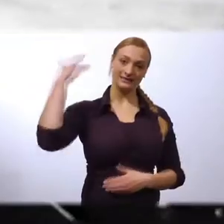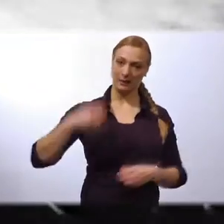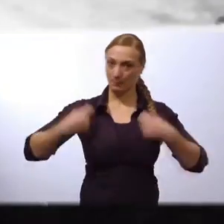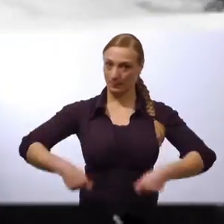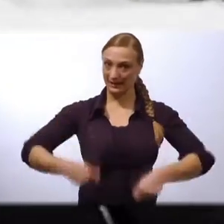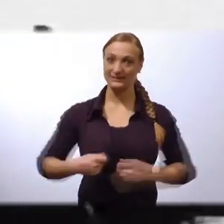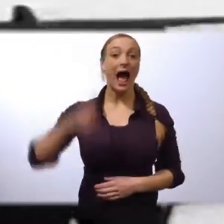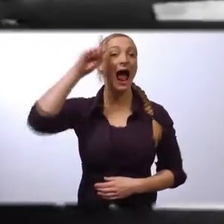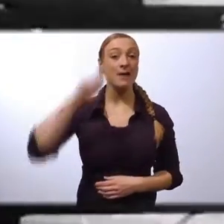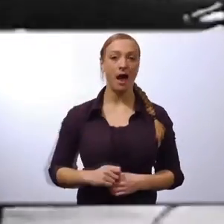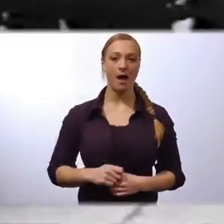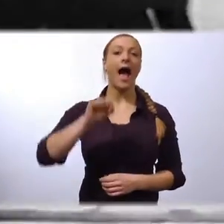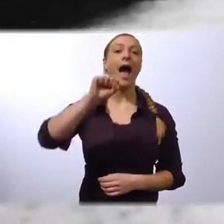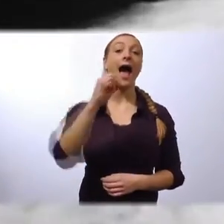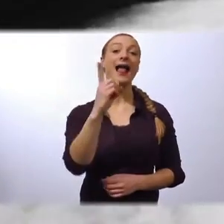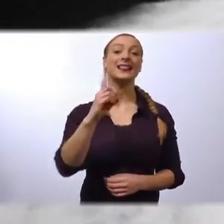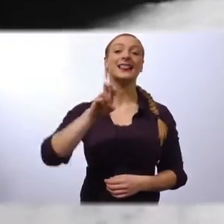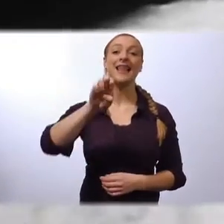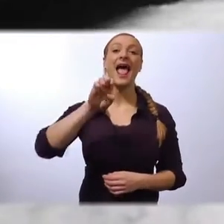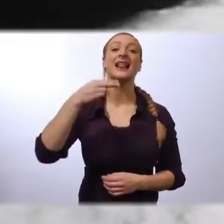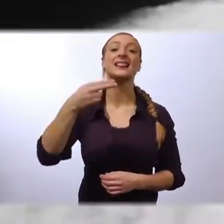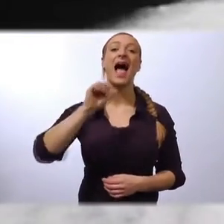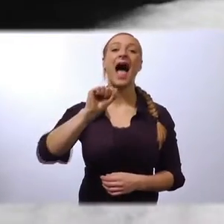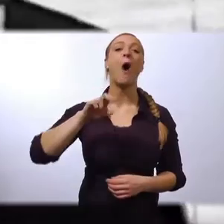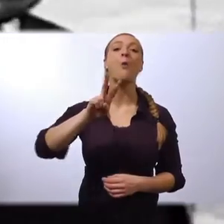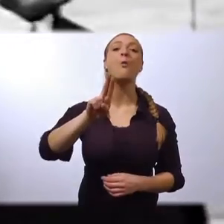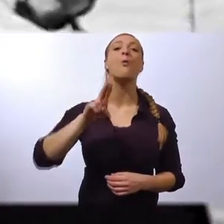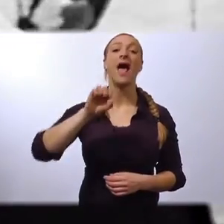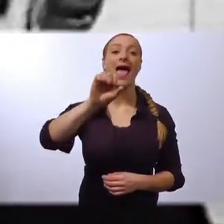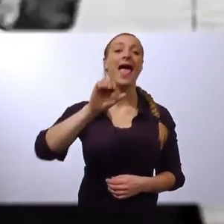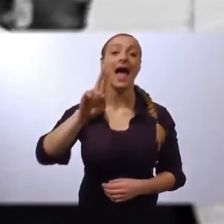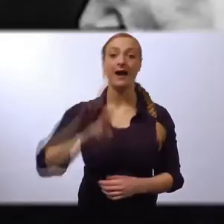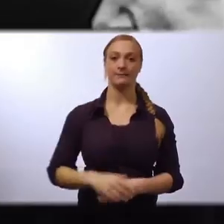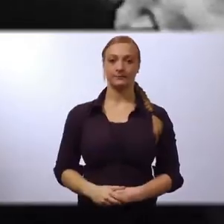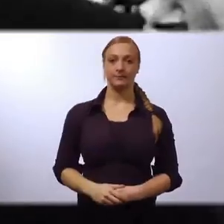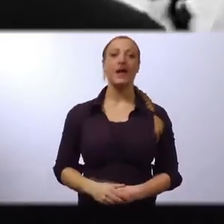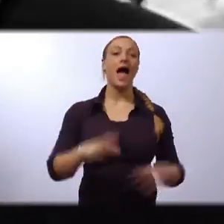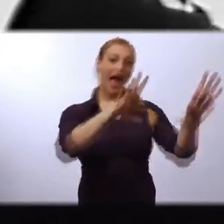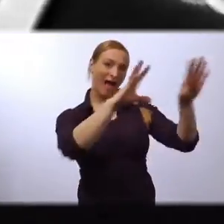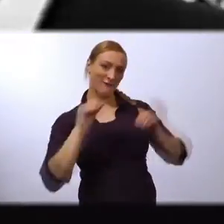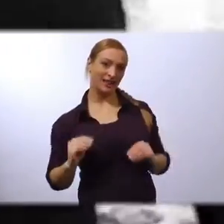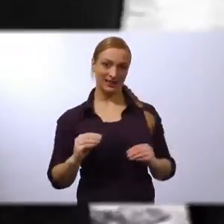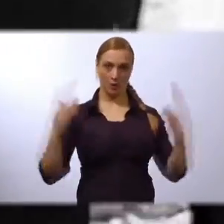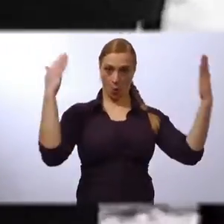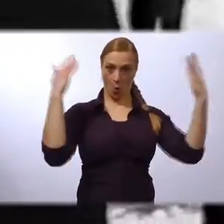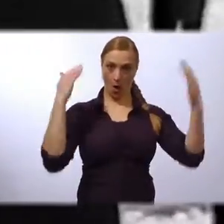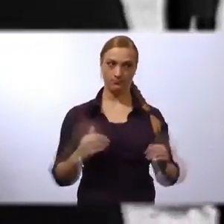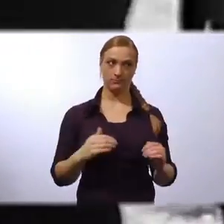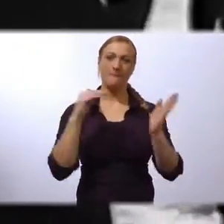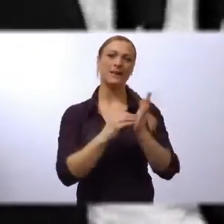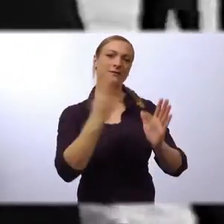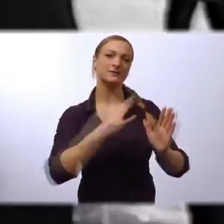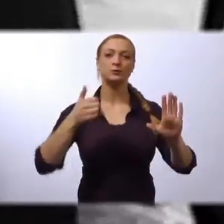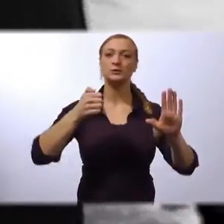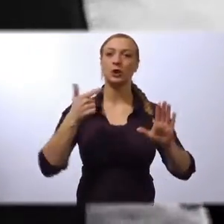Le chancelier Adenauer invite le général de Gaulle en République fédérale en septembre 1962. Et de Gaulle